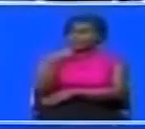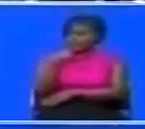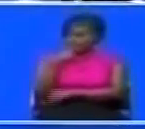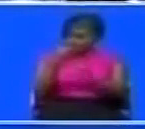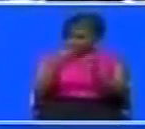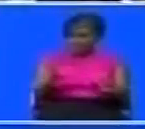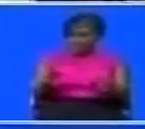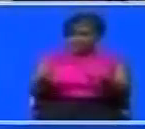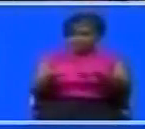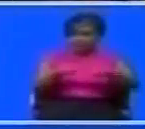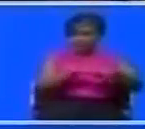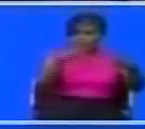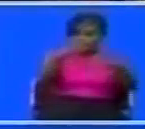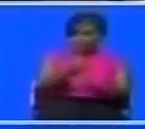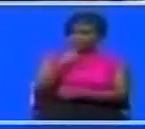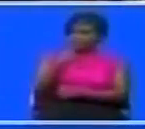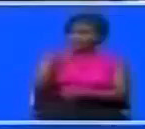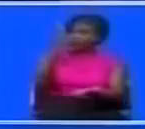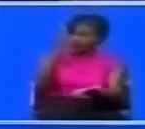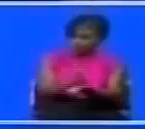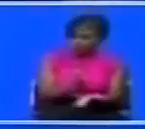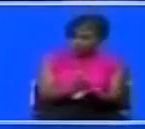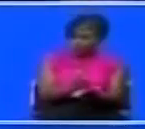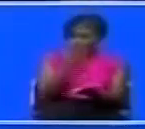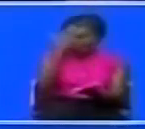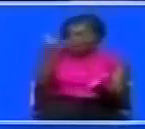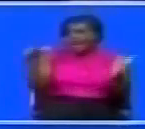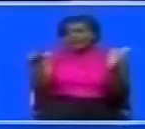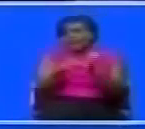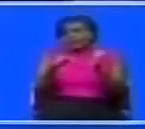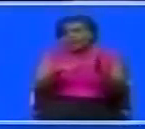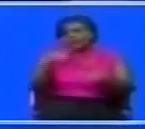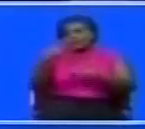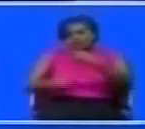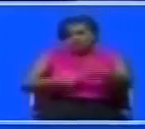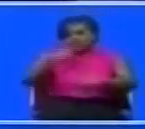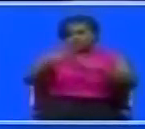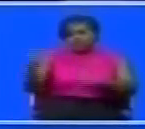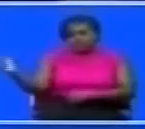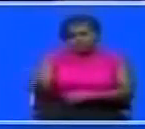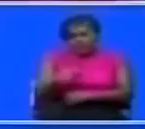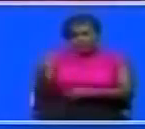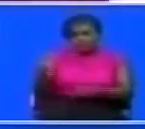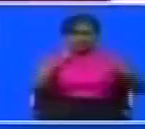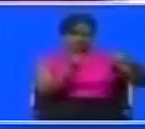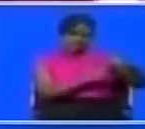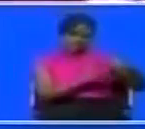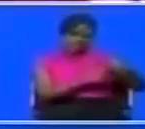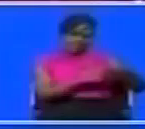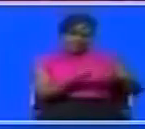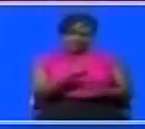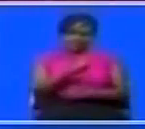yanayotolewa na kampuni ya Kenya Pipeline ni ya ukweli, mbona tatizo hili likadumu kwa miezi sita sasa? Francis